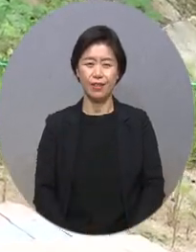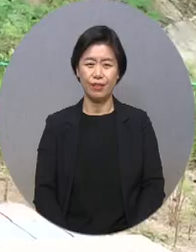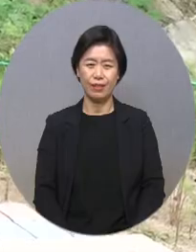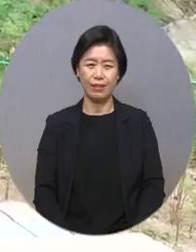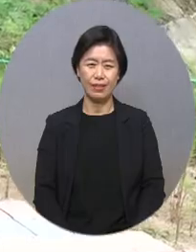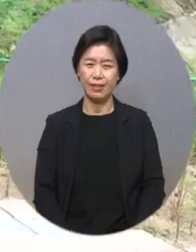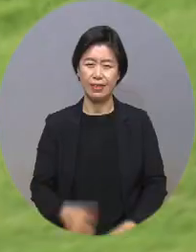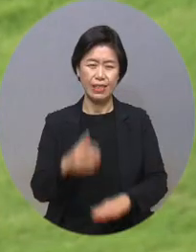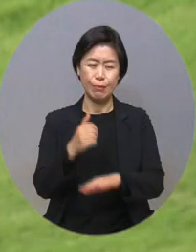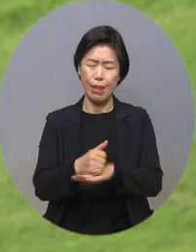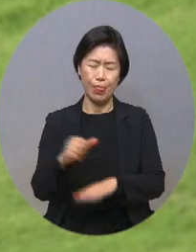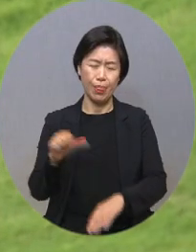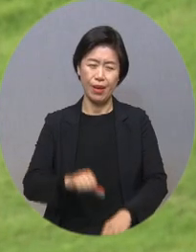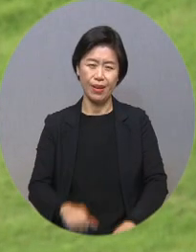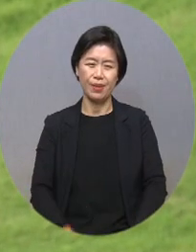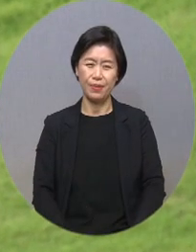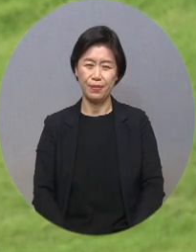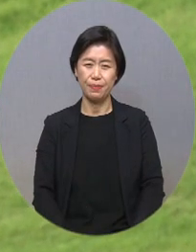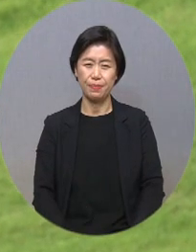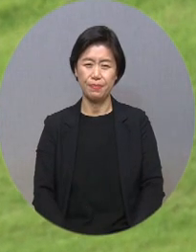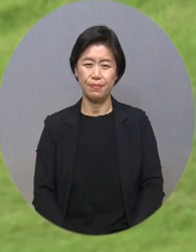당했다. 우와!